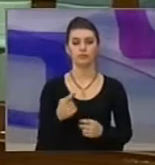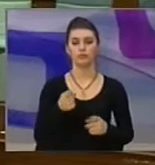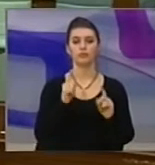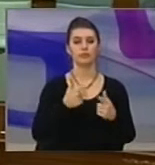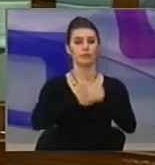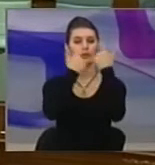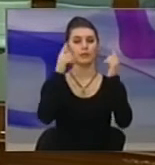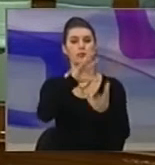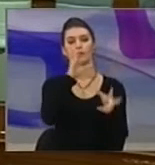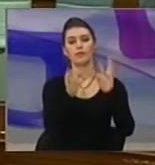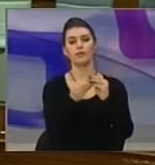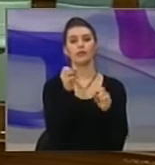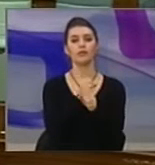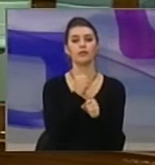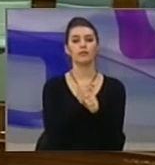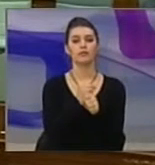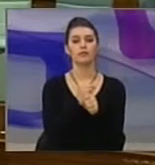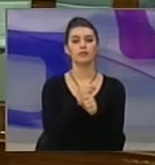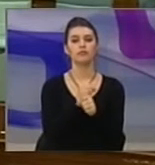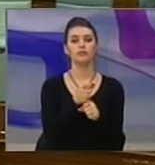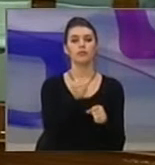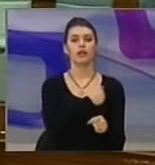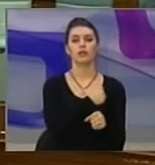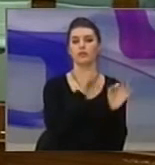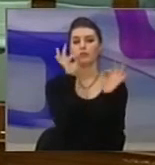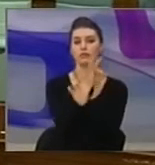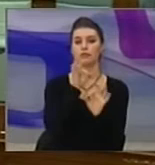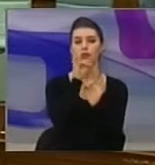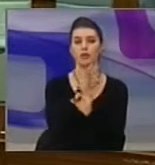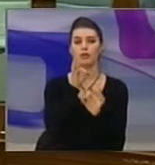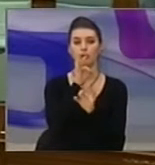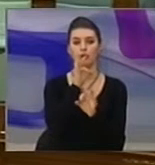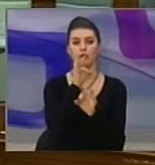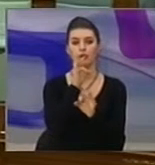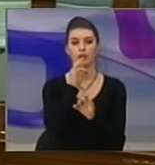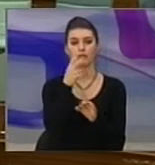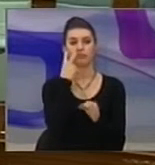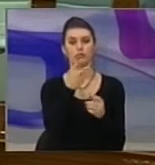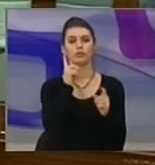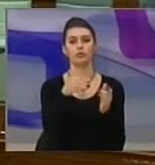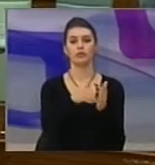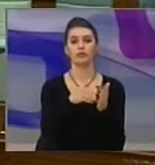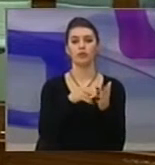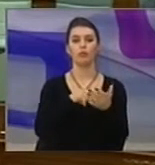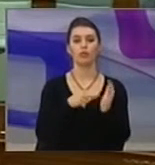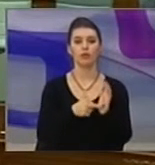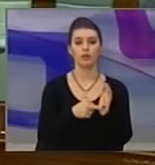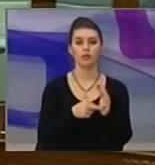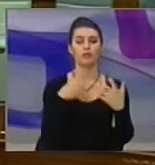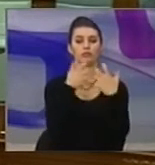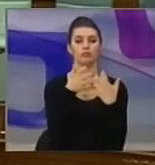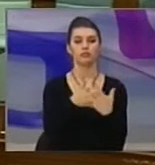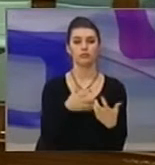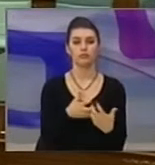bhetim Program nukar vim duet Program politika adekatein seor